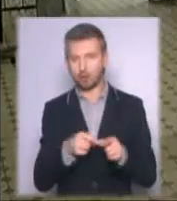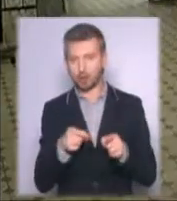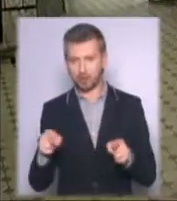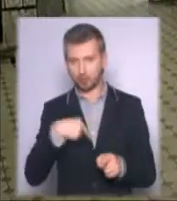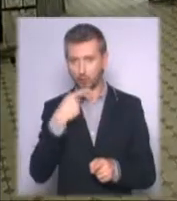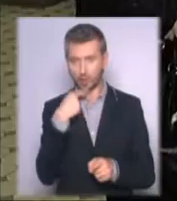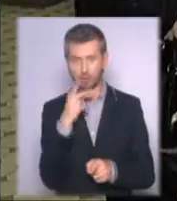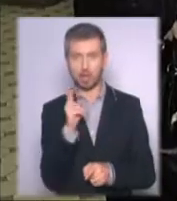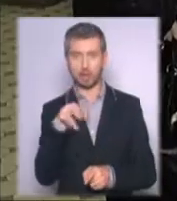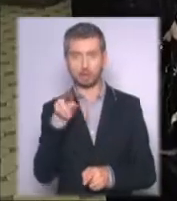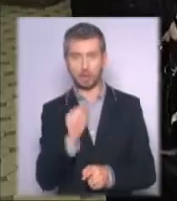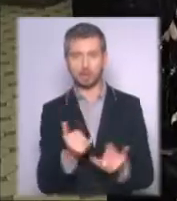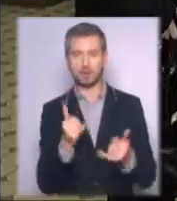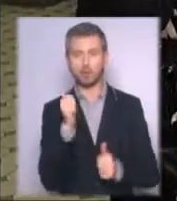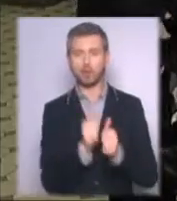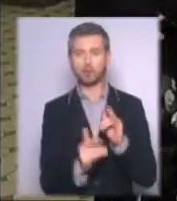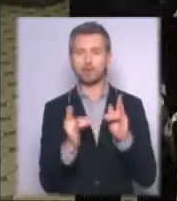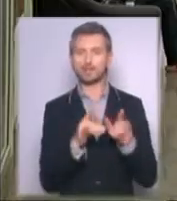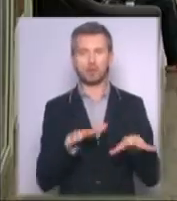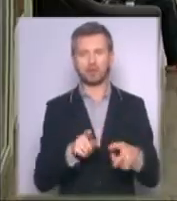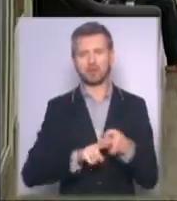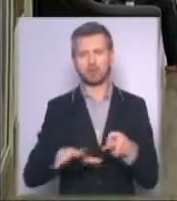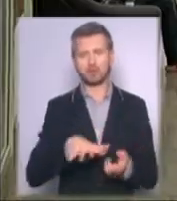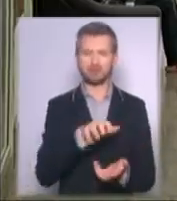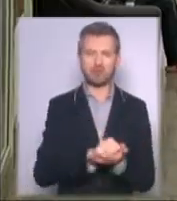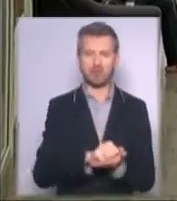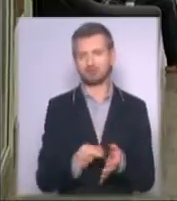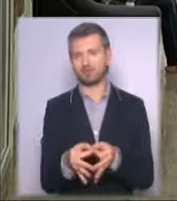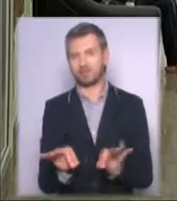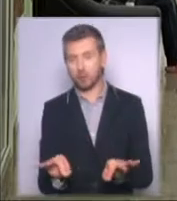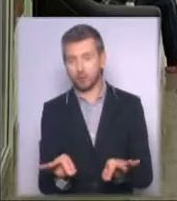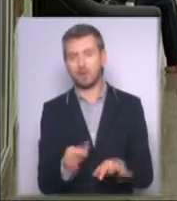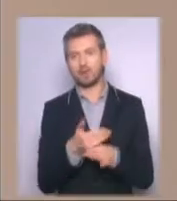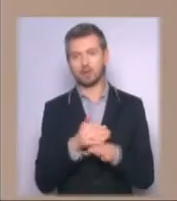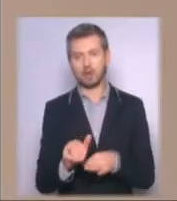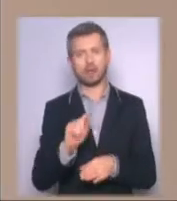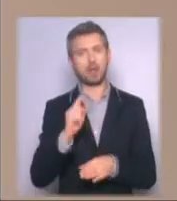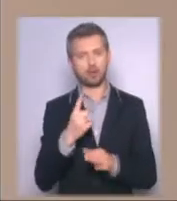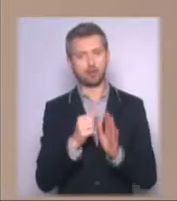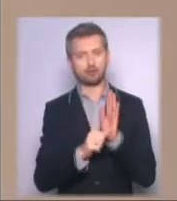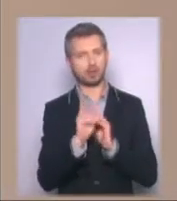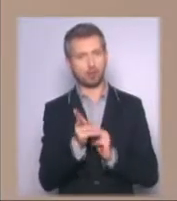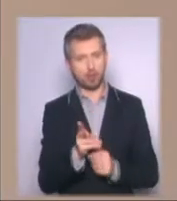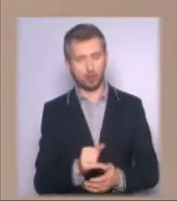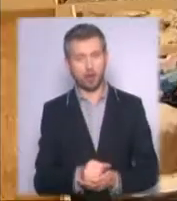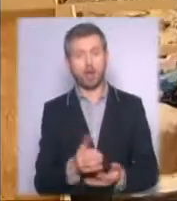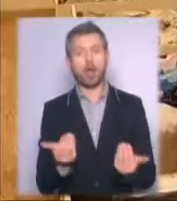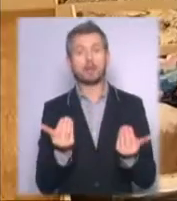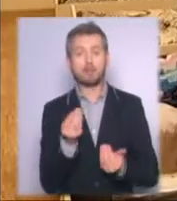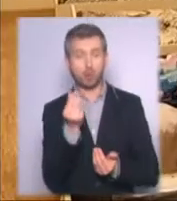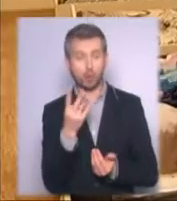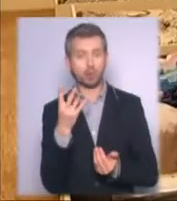КМДА. Нині на кожне ліжко-місце, незалежно від того, зайняте воно чи ні, виділяється 1 гривня 60 копійок. А тепер гроші